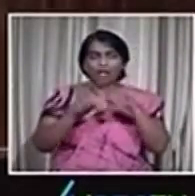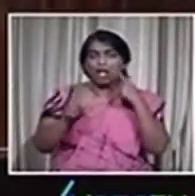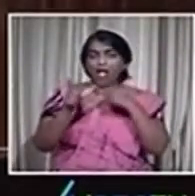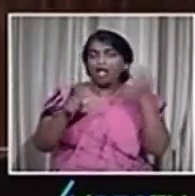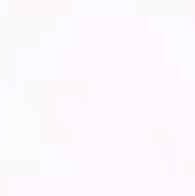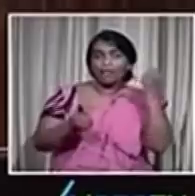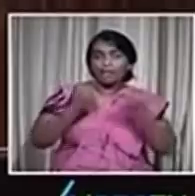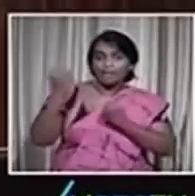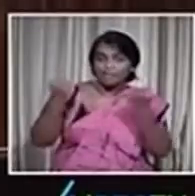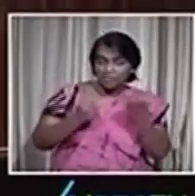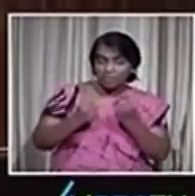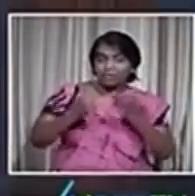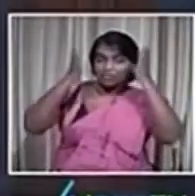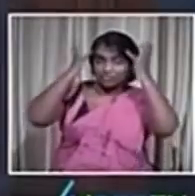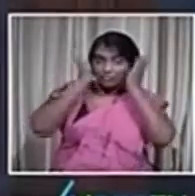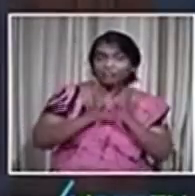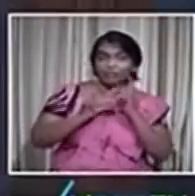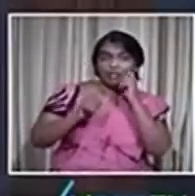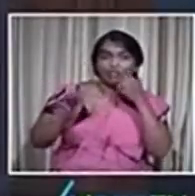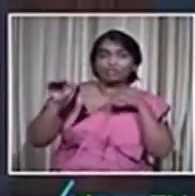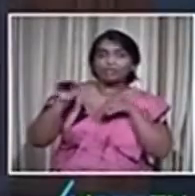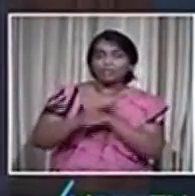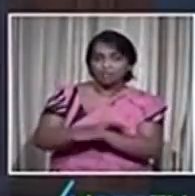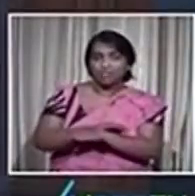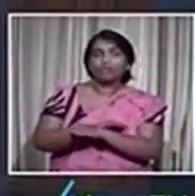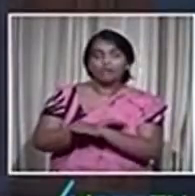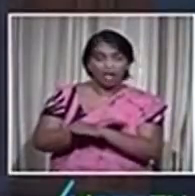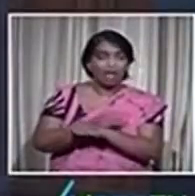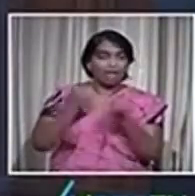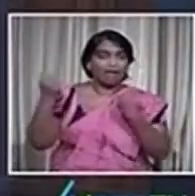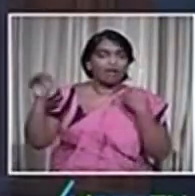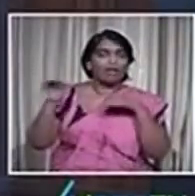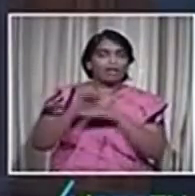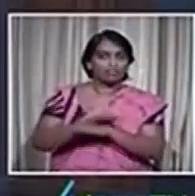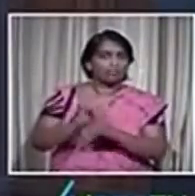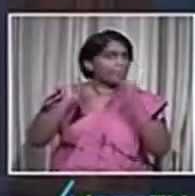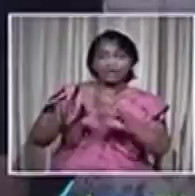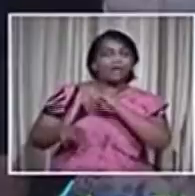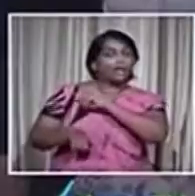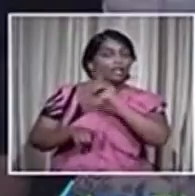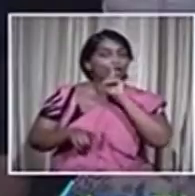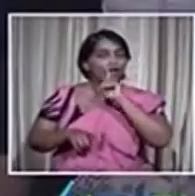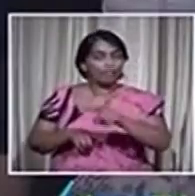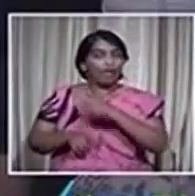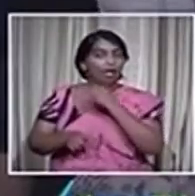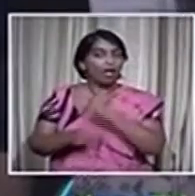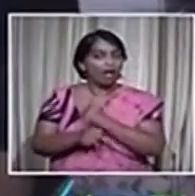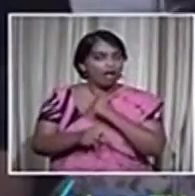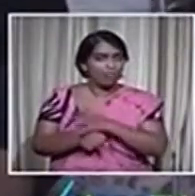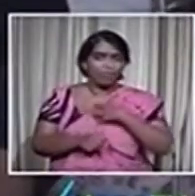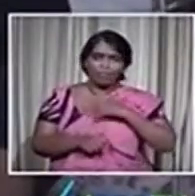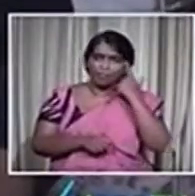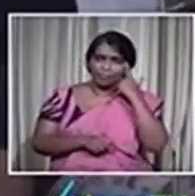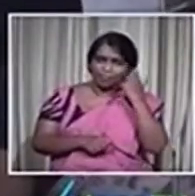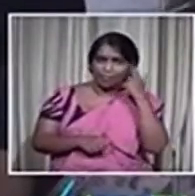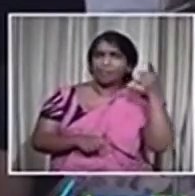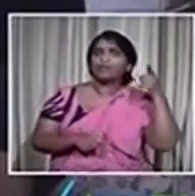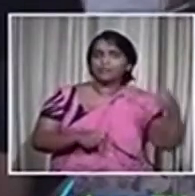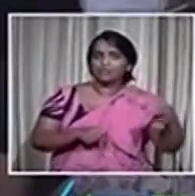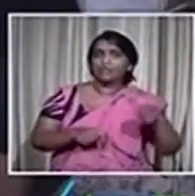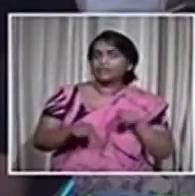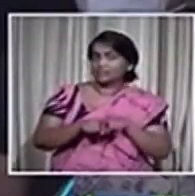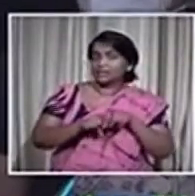දිසානාගේ වාහනේට හෙල්මට් එක පල්ලෙත් ඇතුළට යනවා ඒක විශාල ප්‍රශ්නයක් අපිට ආණ්ඩුවම දැනුවත්ව මැදිහත් වෙලා